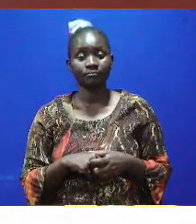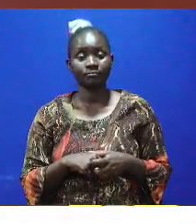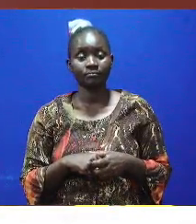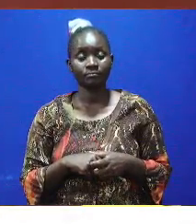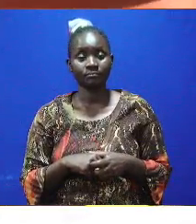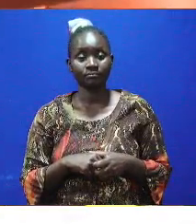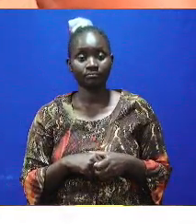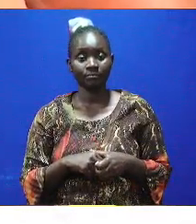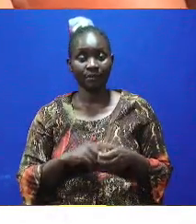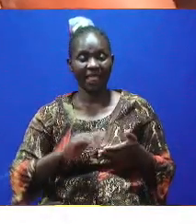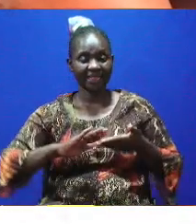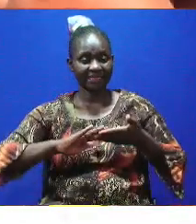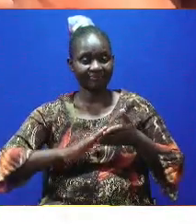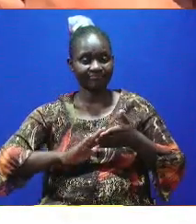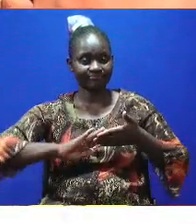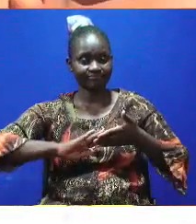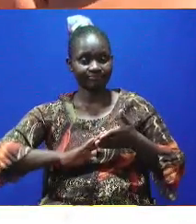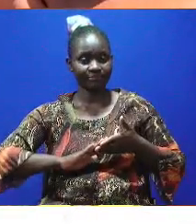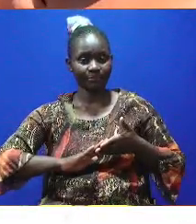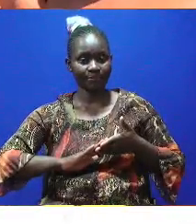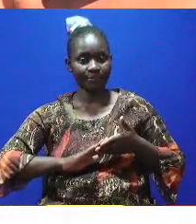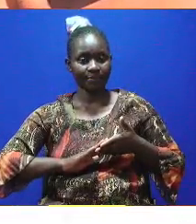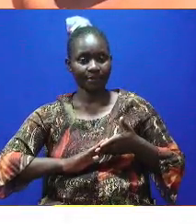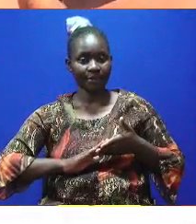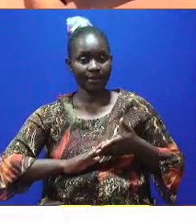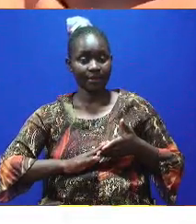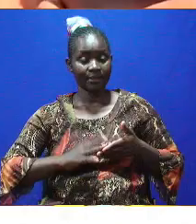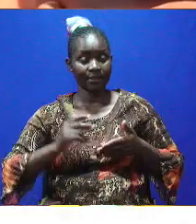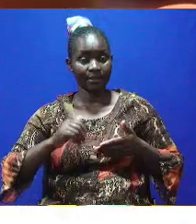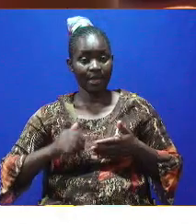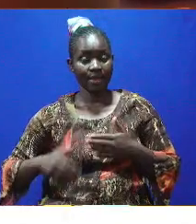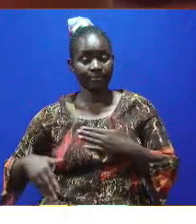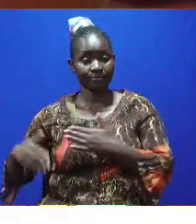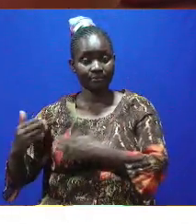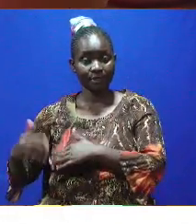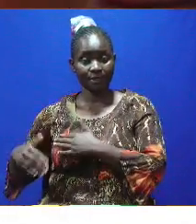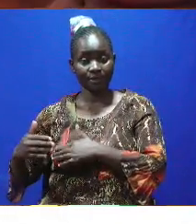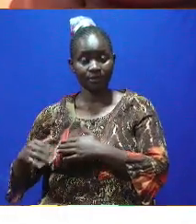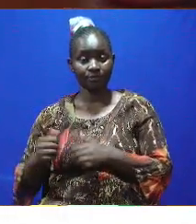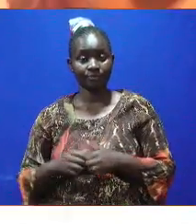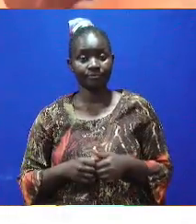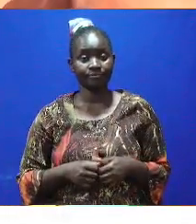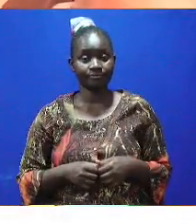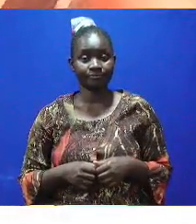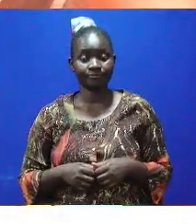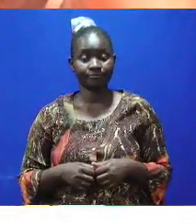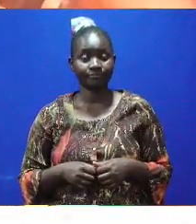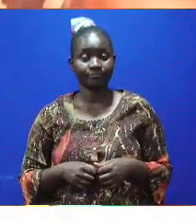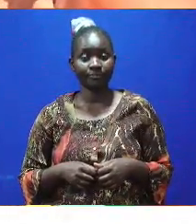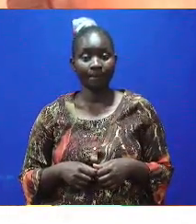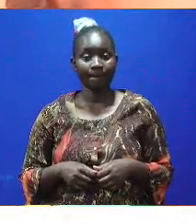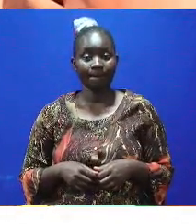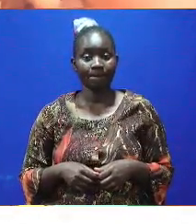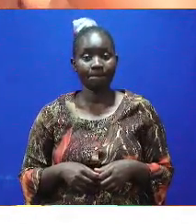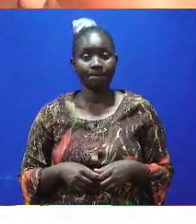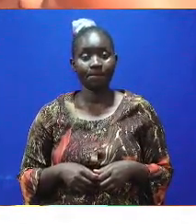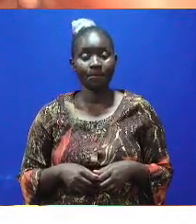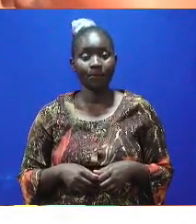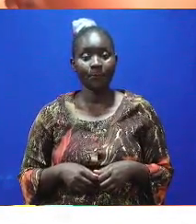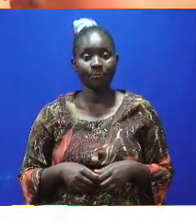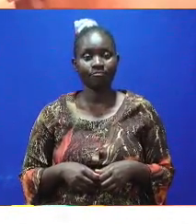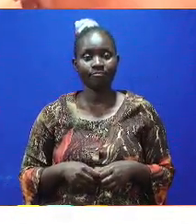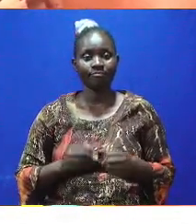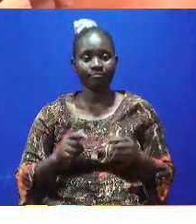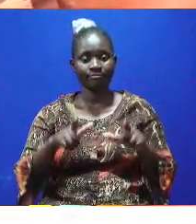kulikuwa na trailer, ilikuwa imesimama hapa kando. Alafu, double cabin ilikuwa inatoka